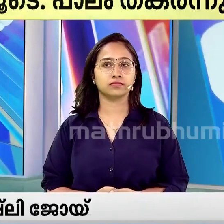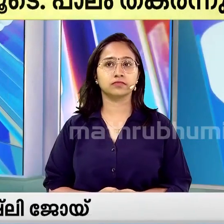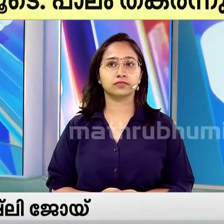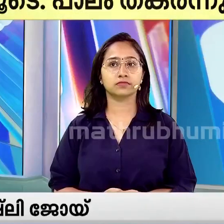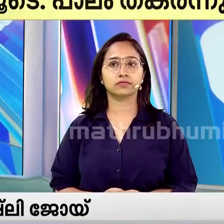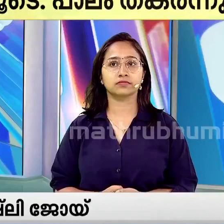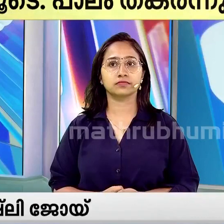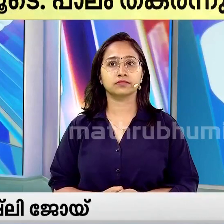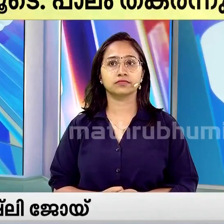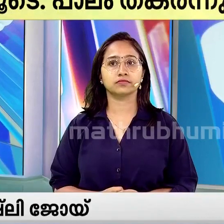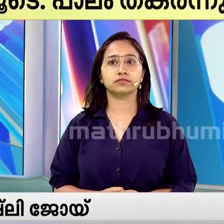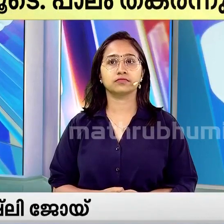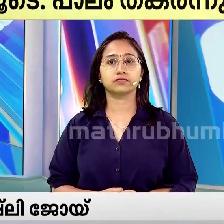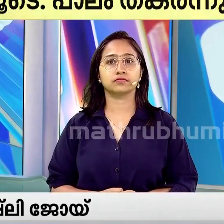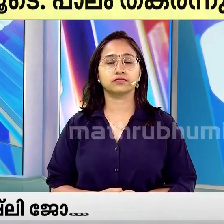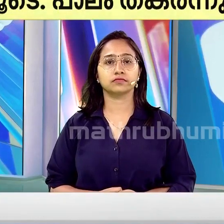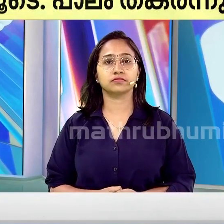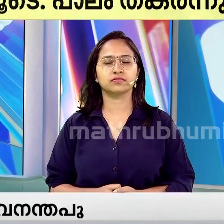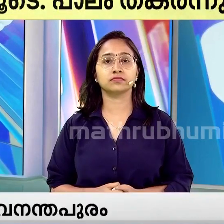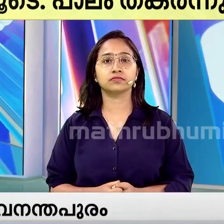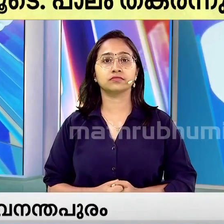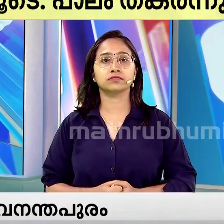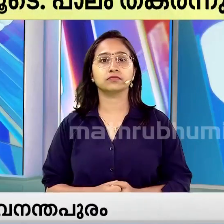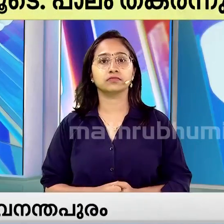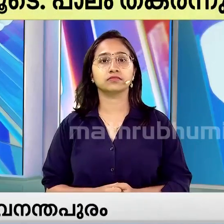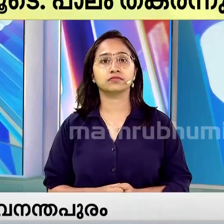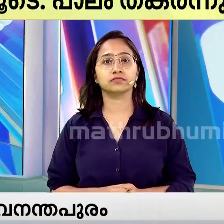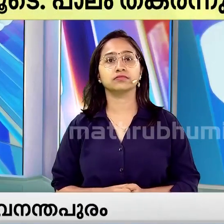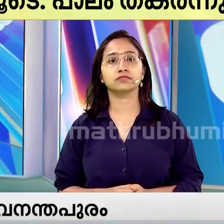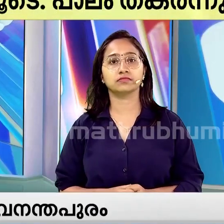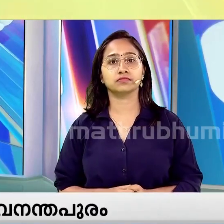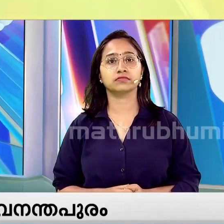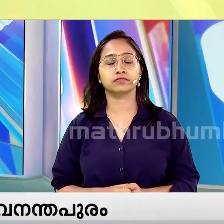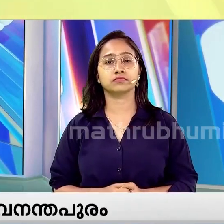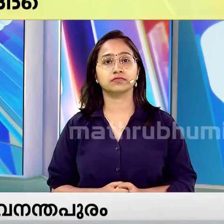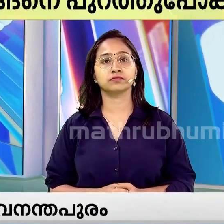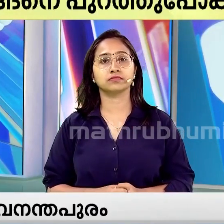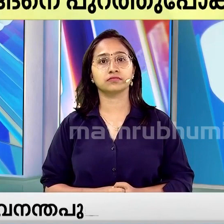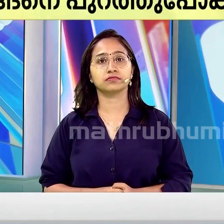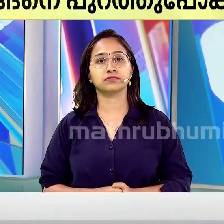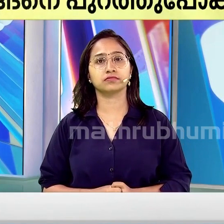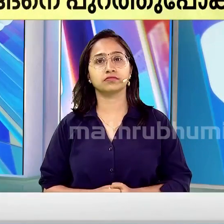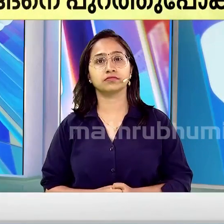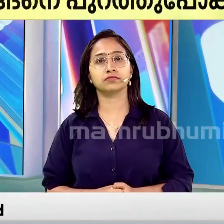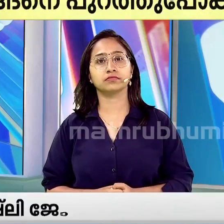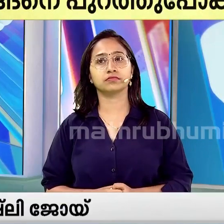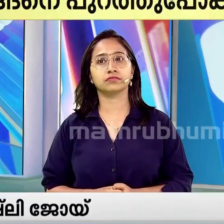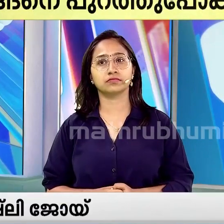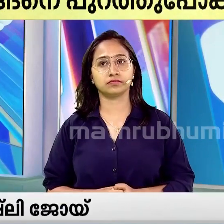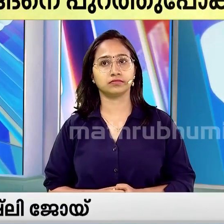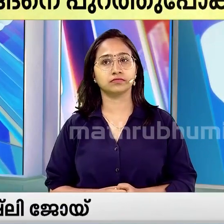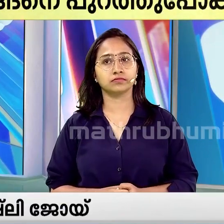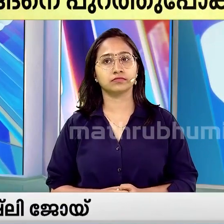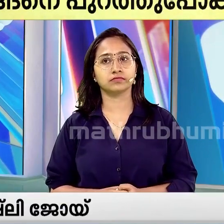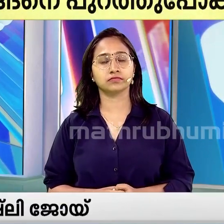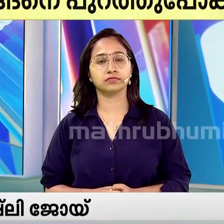ആശ്രി ജോയിയാണ് വിവരങ്ങൾ ആശ്രി ഇറിഗേഷൻ്റെ ഈ കനാലിൻ്റെ മുകളിലൂടെ ഒരു പാലം പണിയണമെങ്കിൽ അത് വലിയ നിയമപ്രശ്നങ്ങളാണ് നമുക്ക് പരിചയത്തിലൊക്കെ അറിയാം കുറേ അതിൻ്റെ പിന്നാലെ നടന്നാലേ